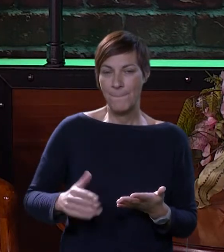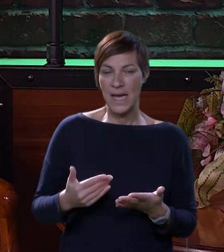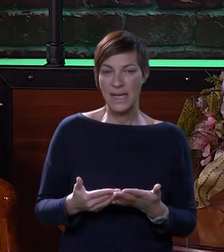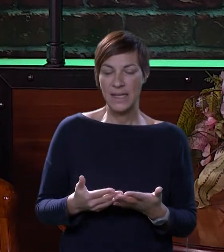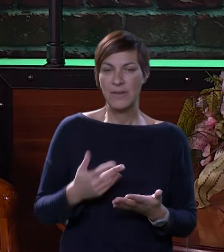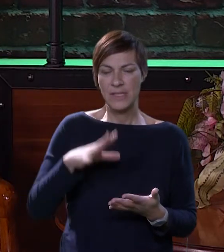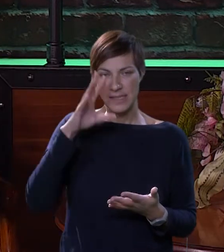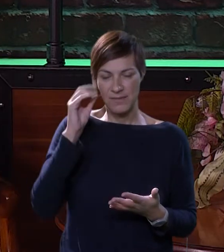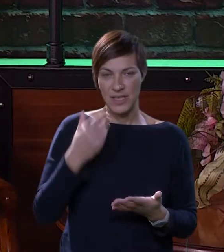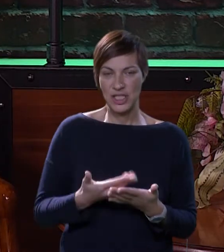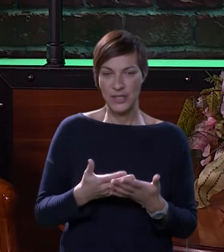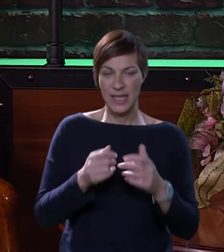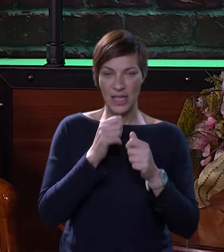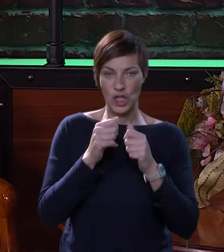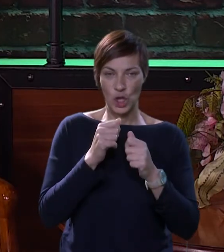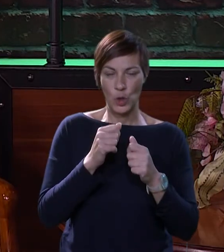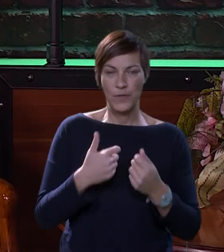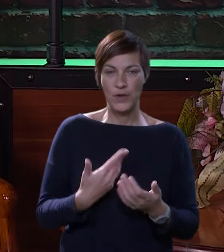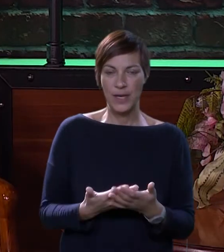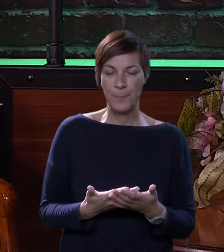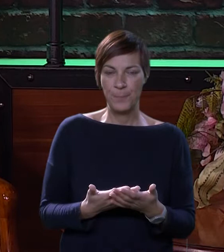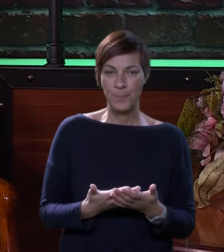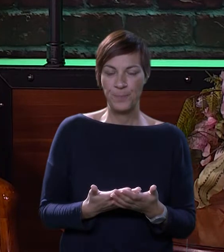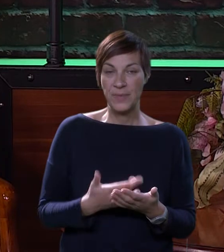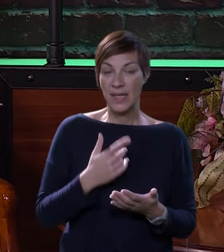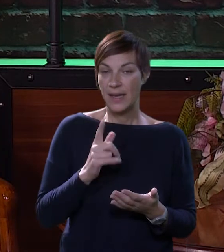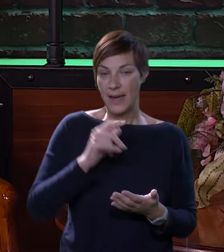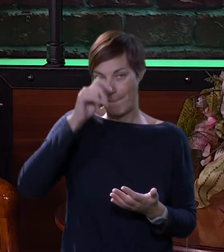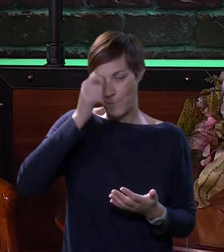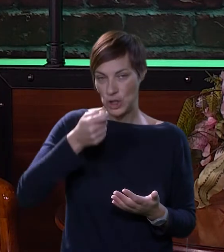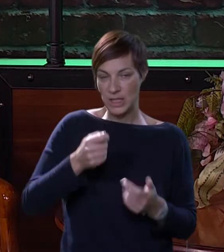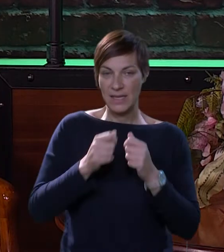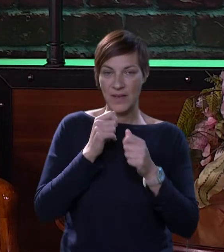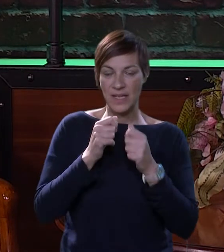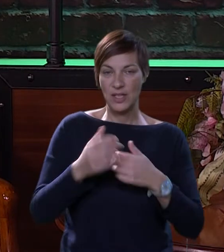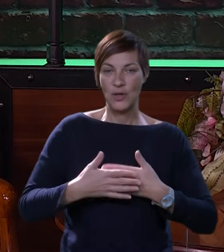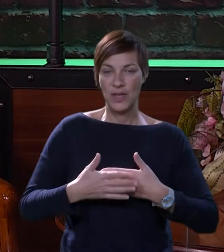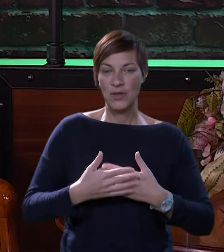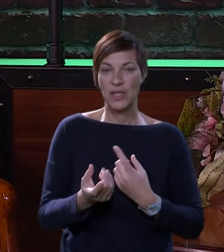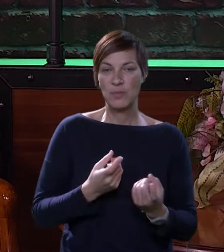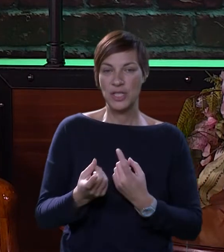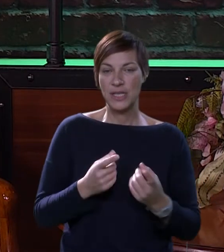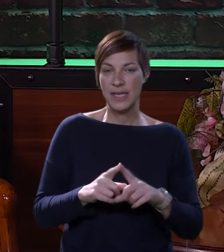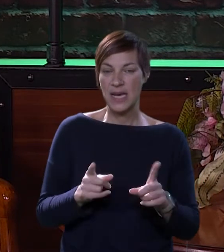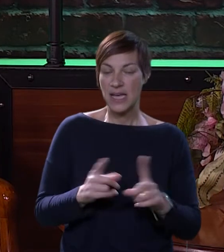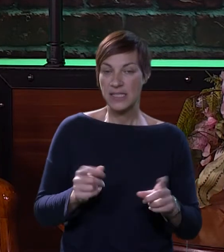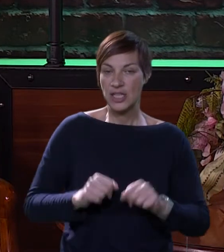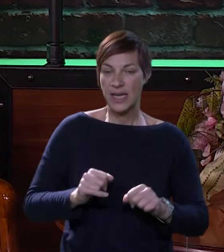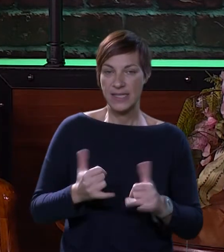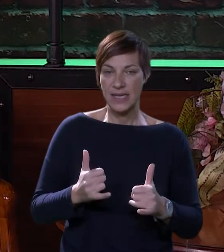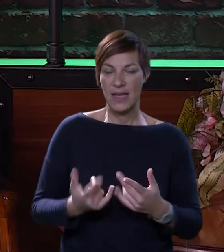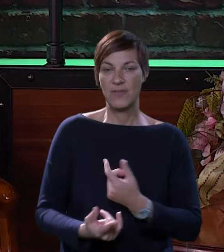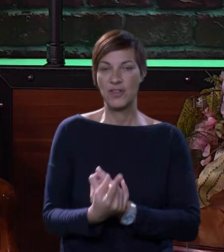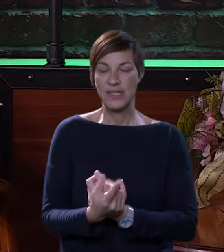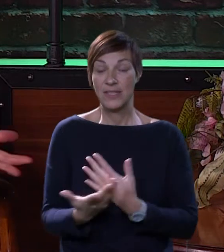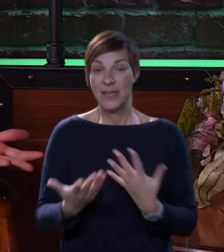oni doslovno shvaćaju te dogovore. Tako da nepoštivanje tih dogovora kod njih može izazvati različite reakcije. Naravno